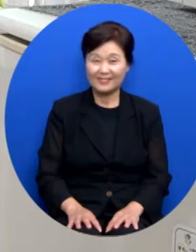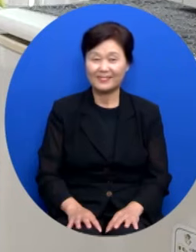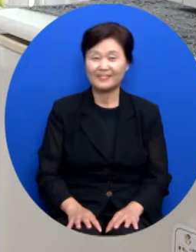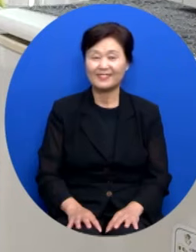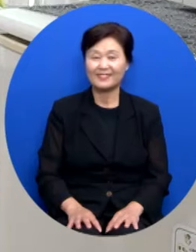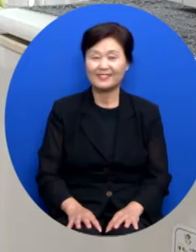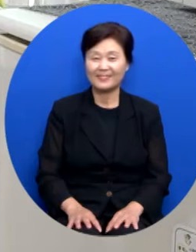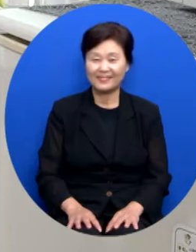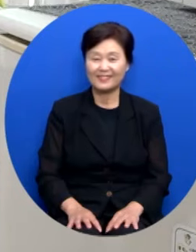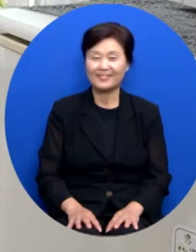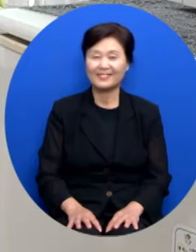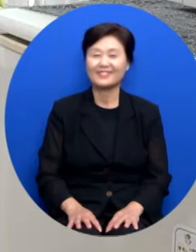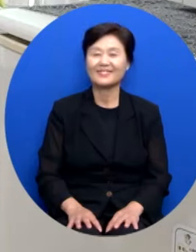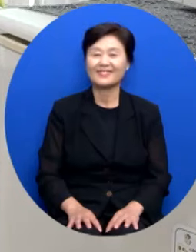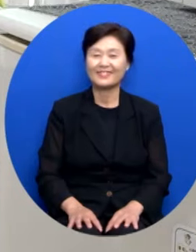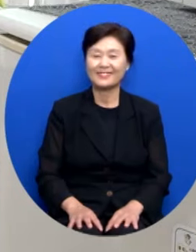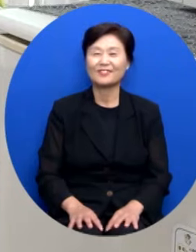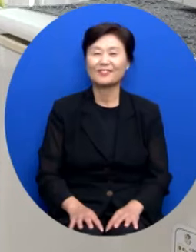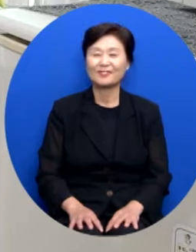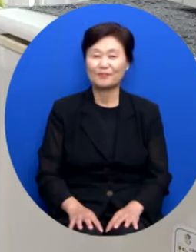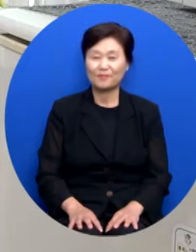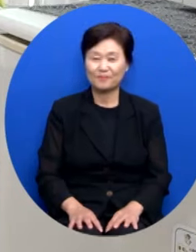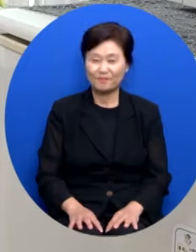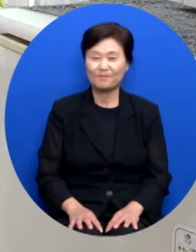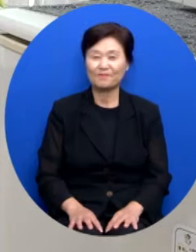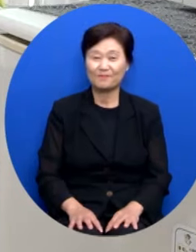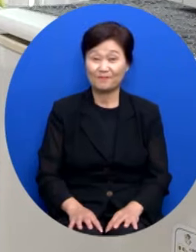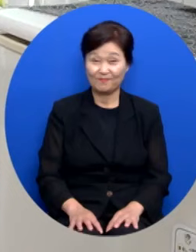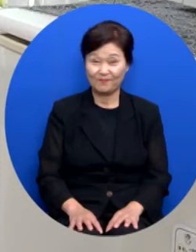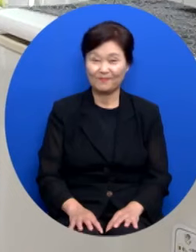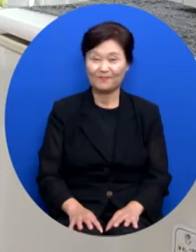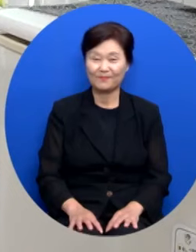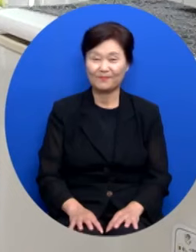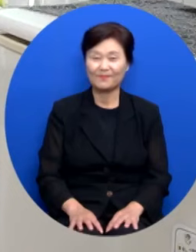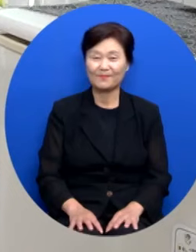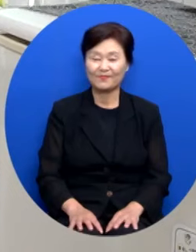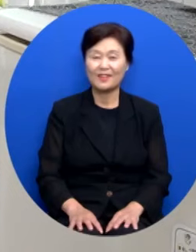그런 사실을 우리의 찬양을 통해서